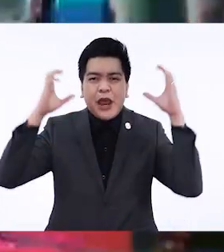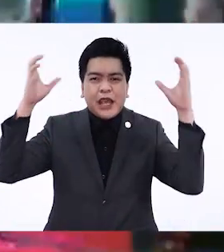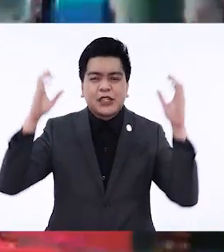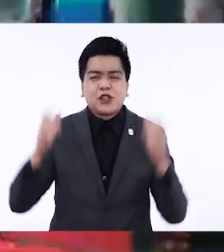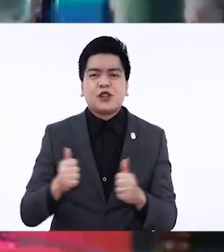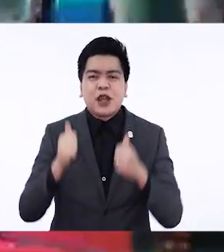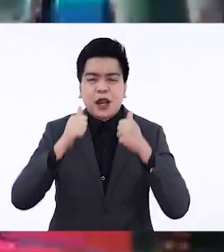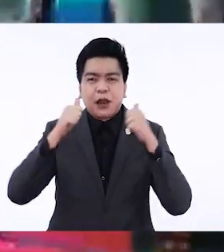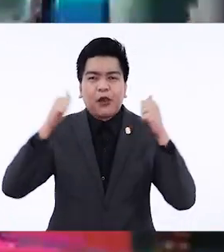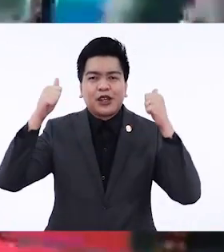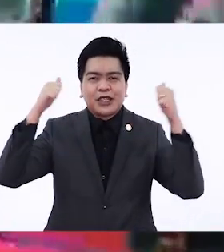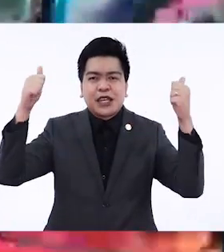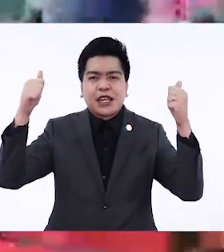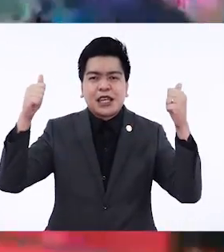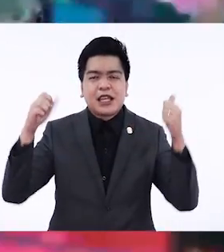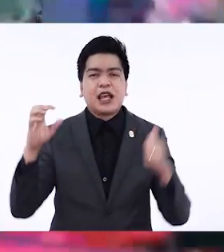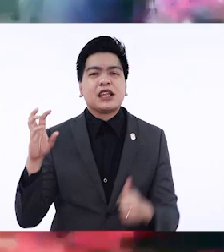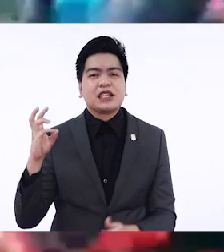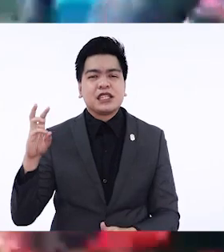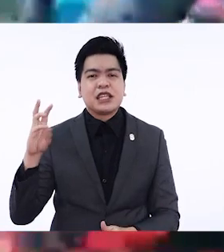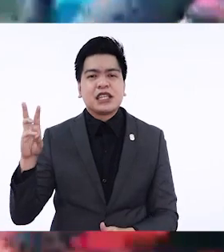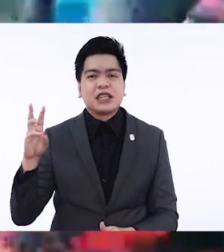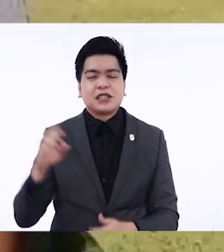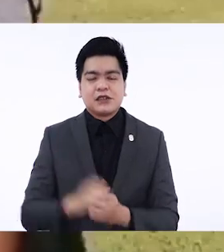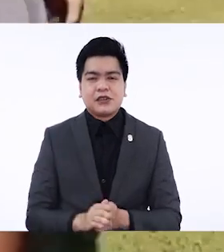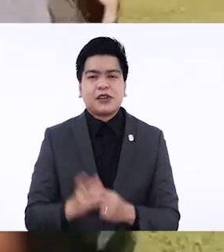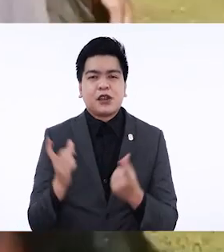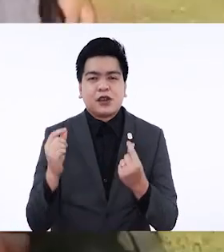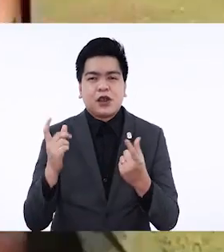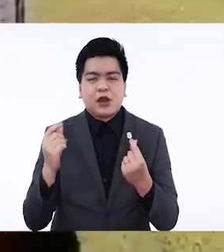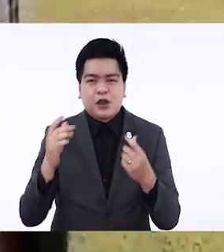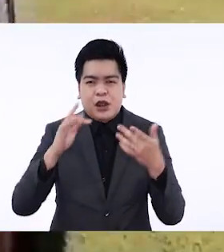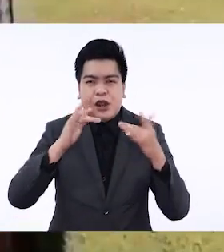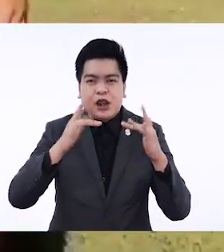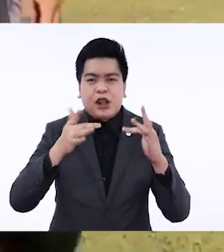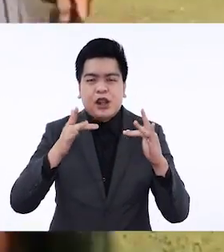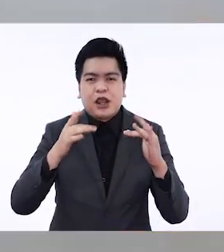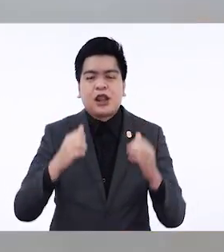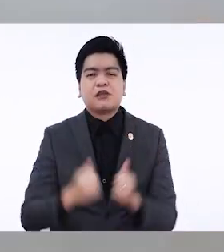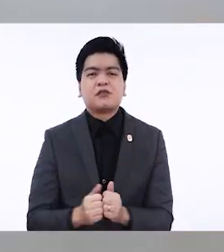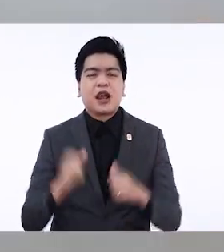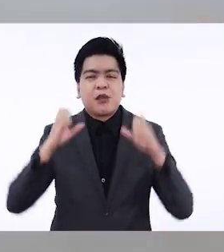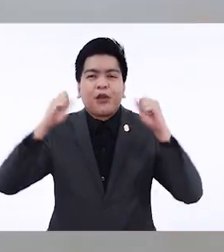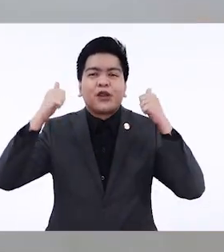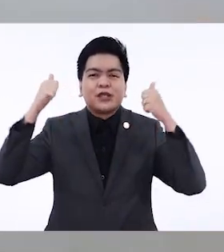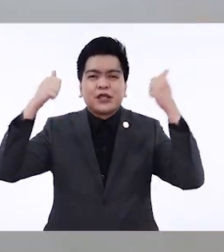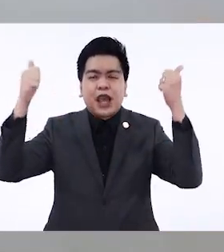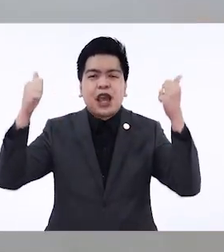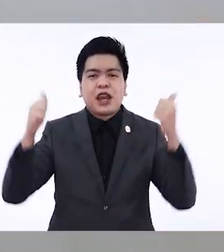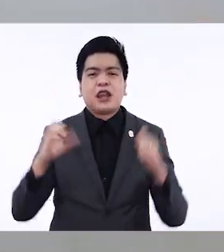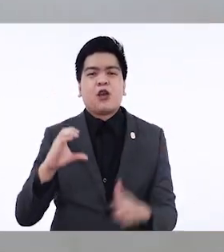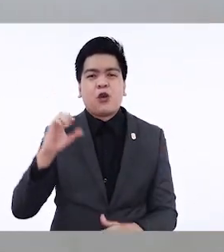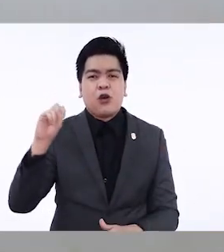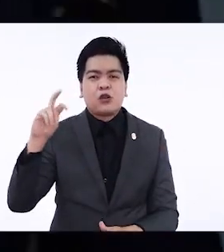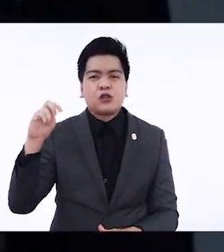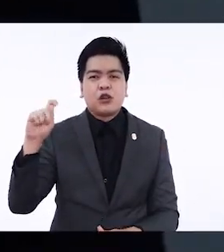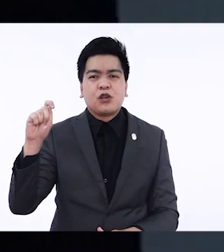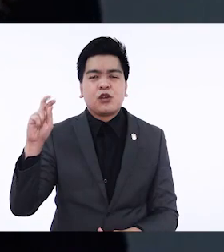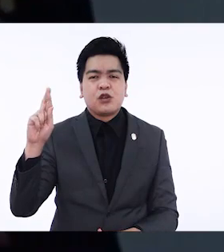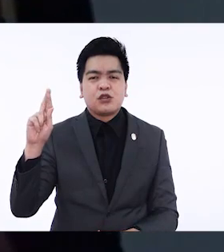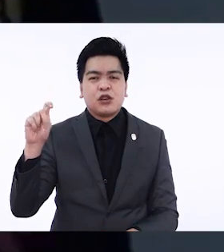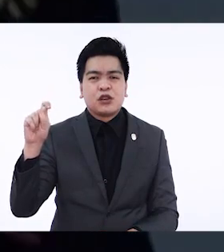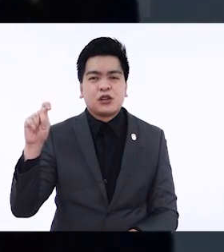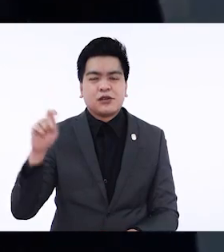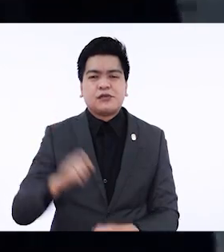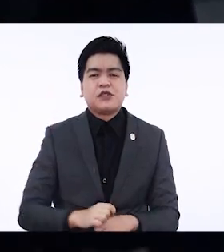na anibersaryo ay nagsagawa ang distrito ng virtual anniversary concert sa pangunguna ng mga